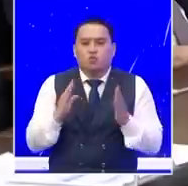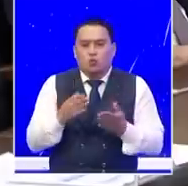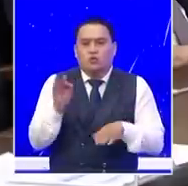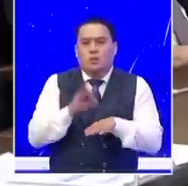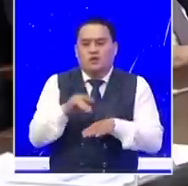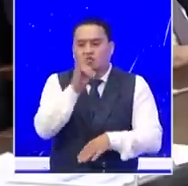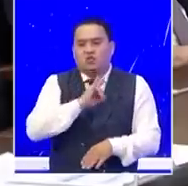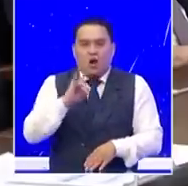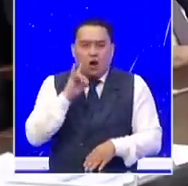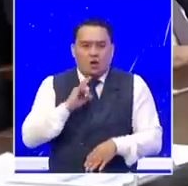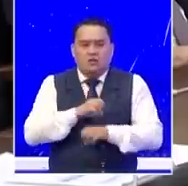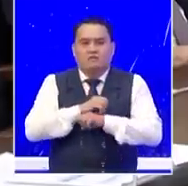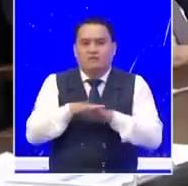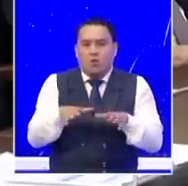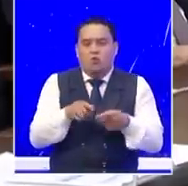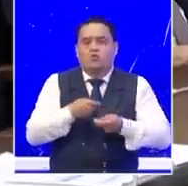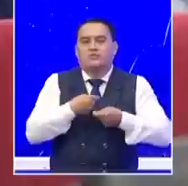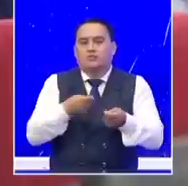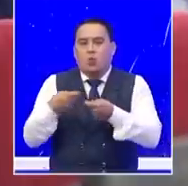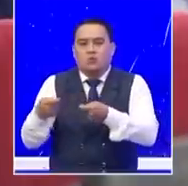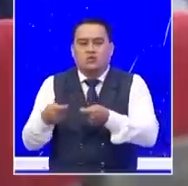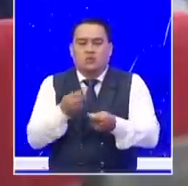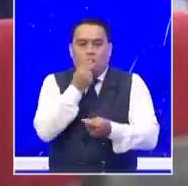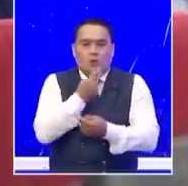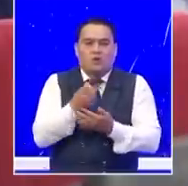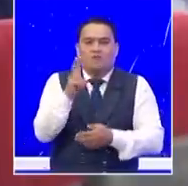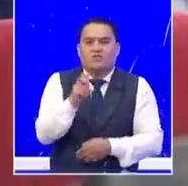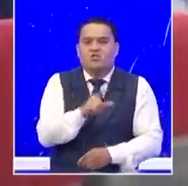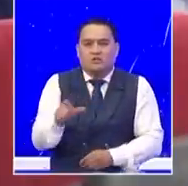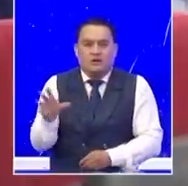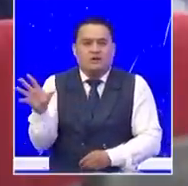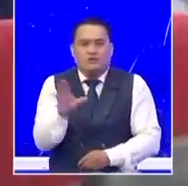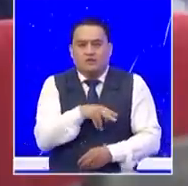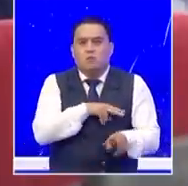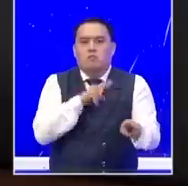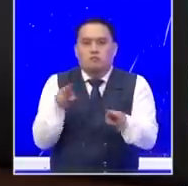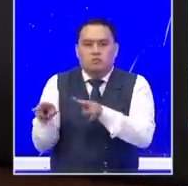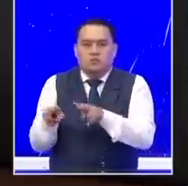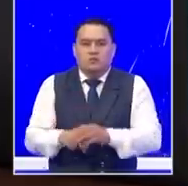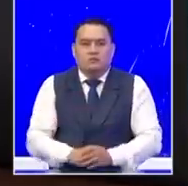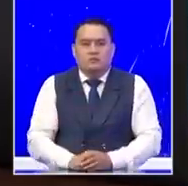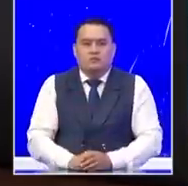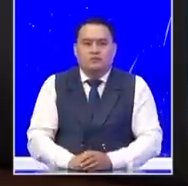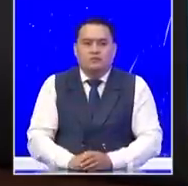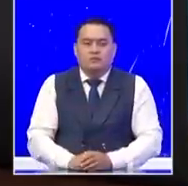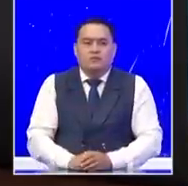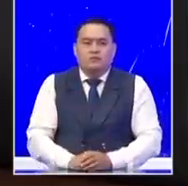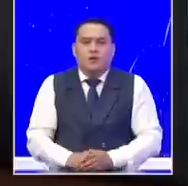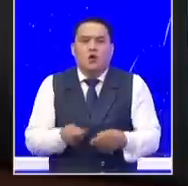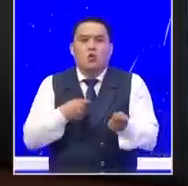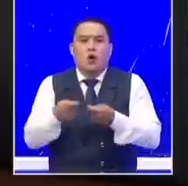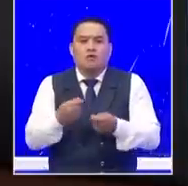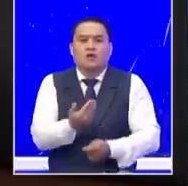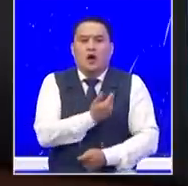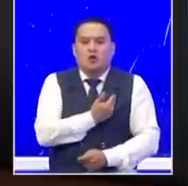заболела женщина, разносившая еду. Круг контактных лиц составил 200 человек. Все они под наблюдением. Руководителям тоже хочу сказать.